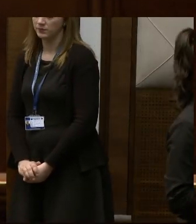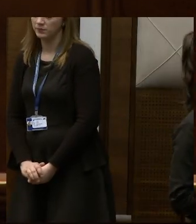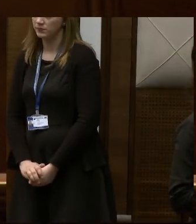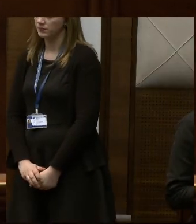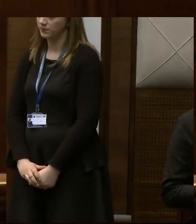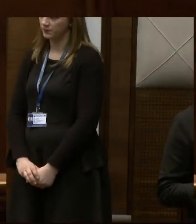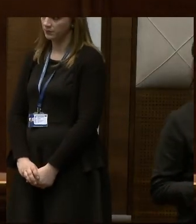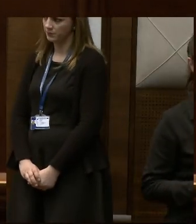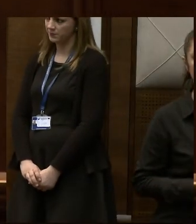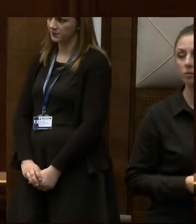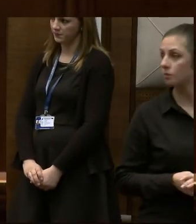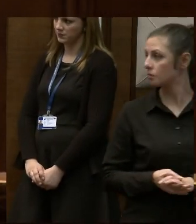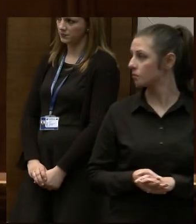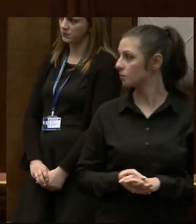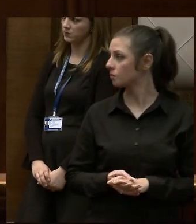bir